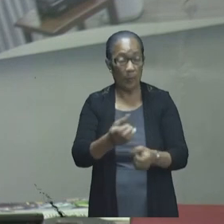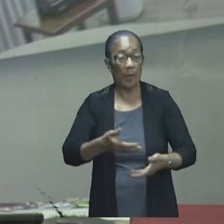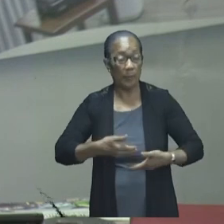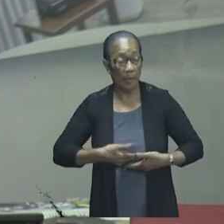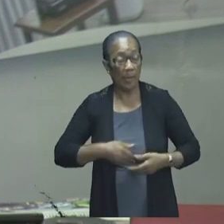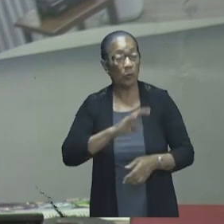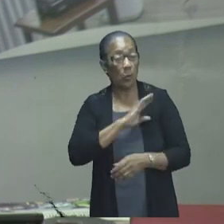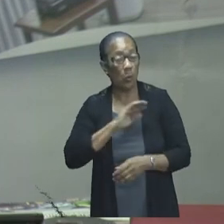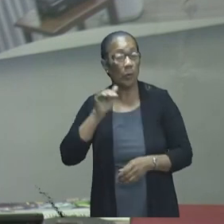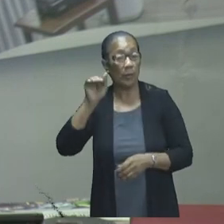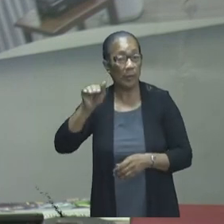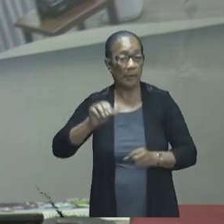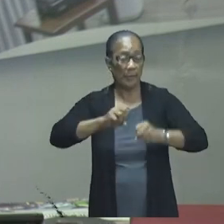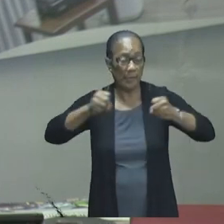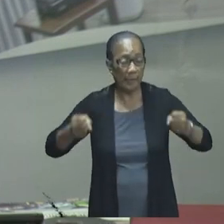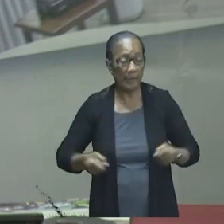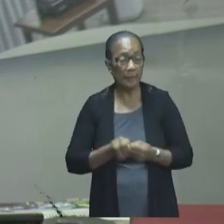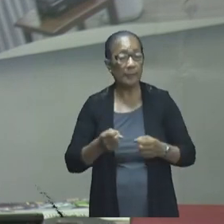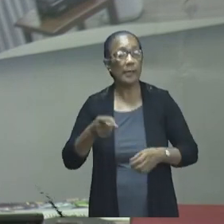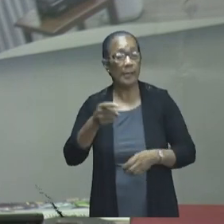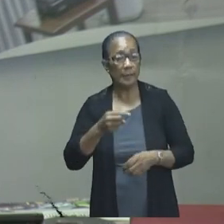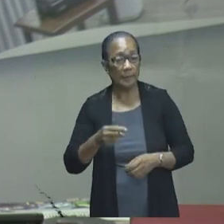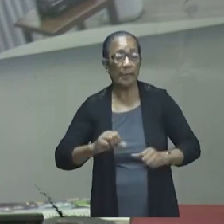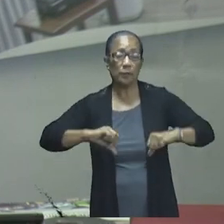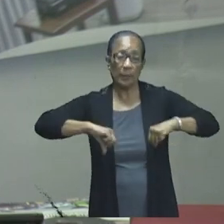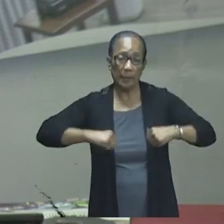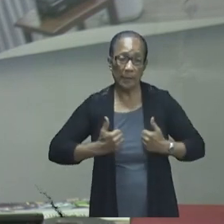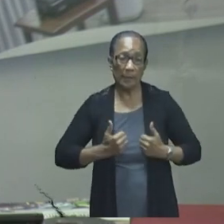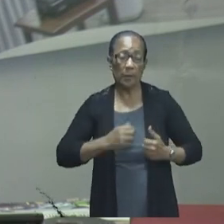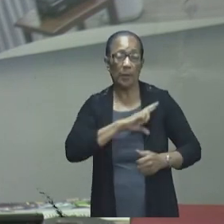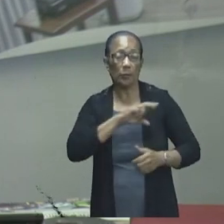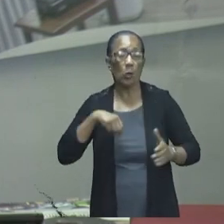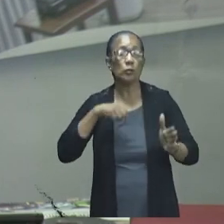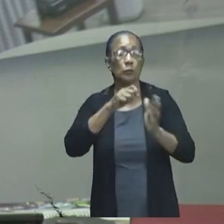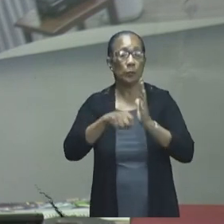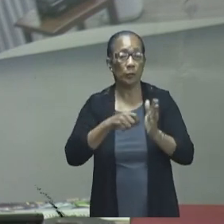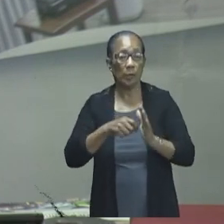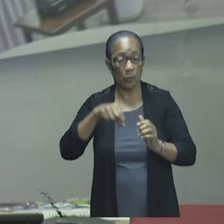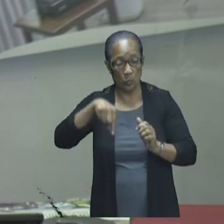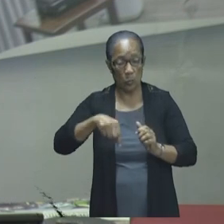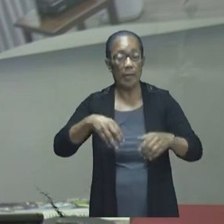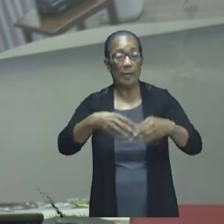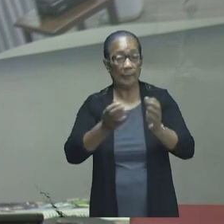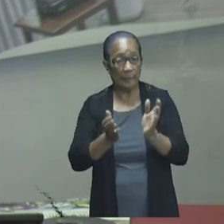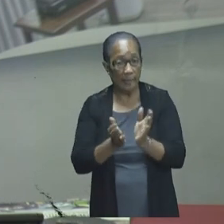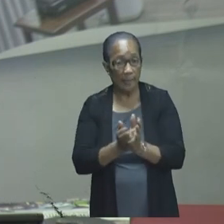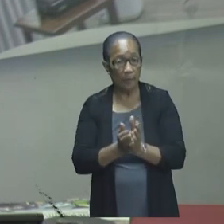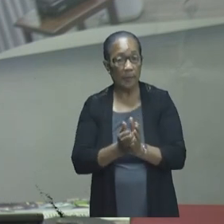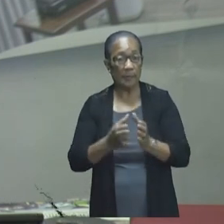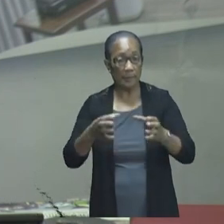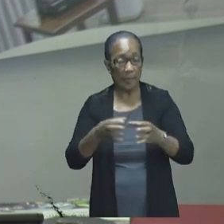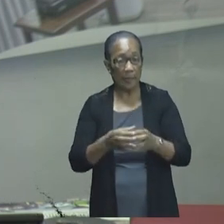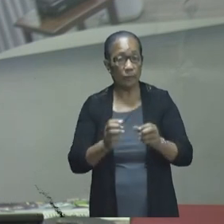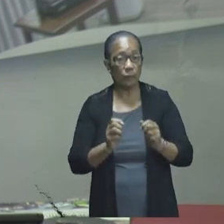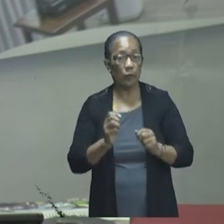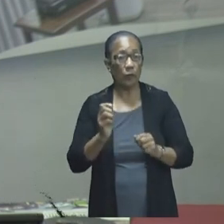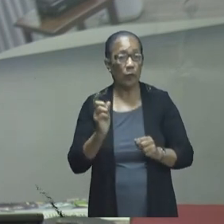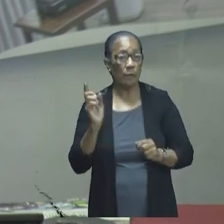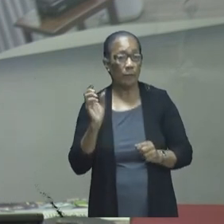energy we gaan straks starten met ons project daarvoor is er een team a samengesteld voor vuilverwerking met district wanica